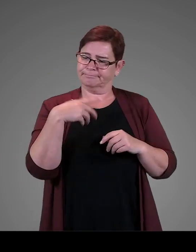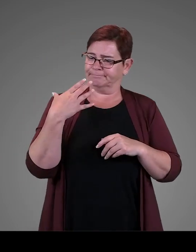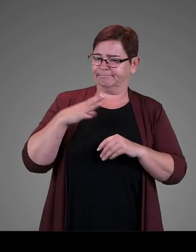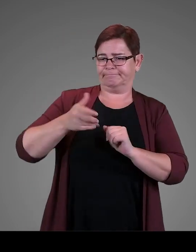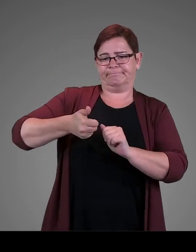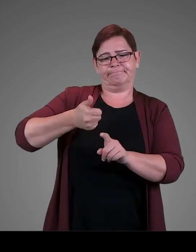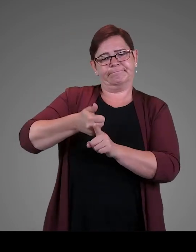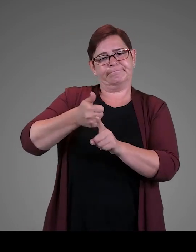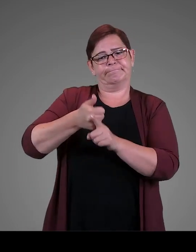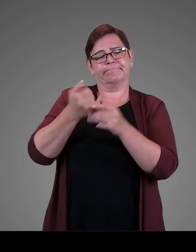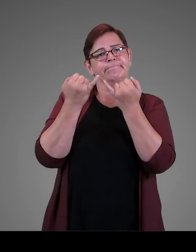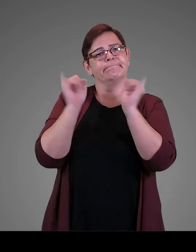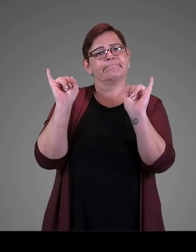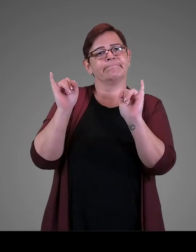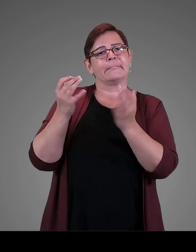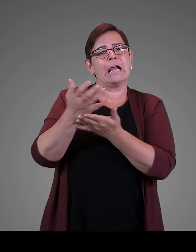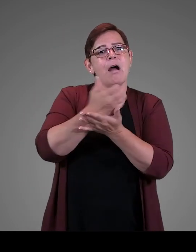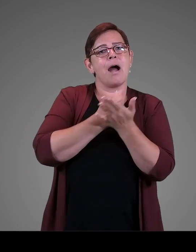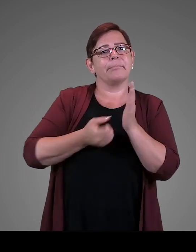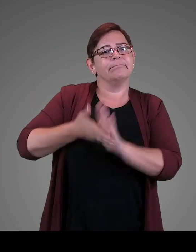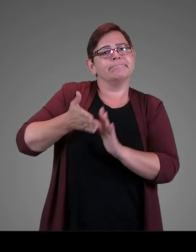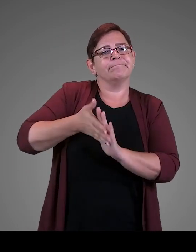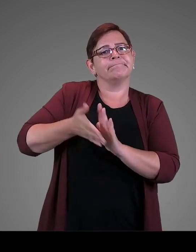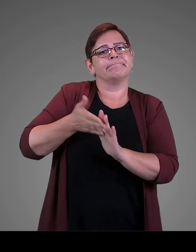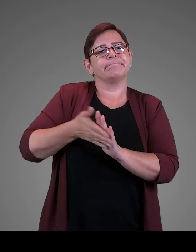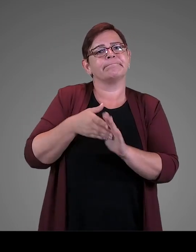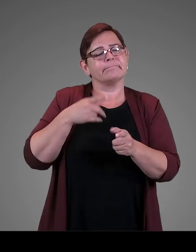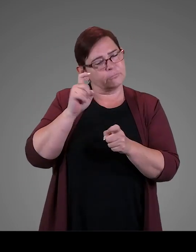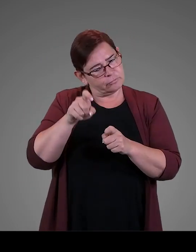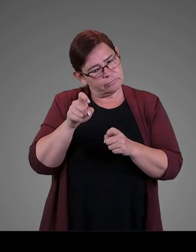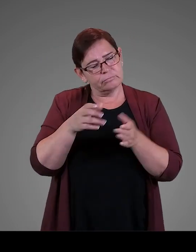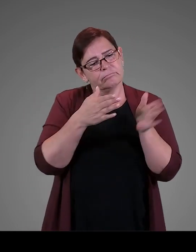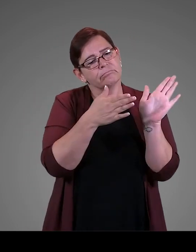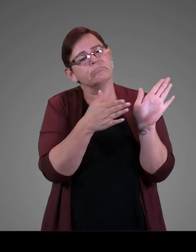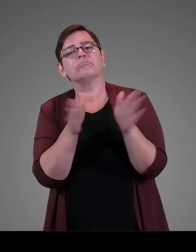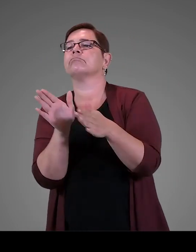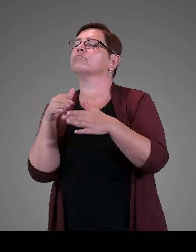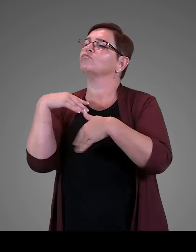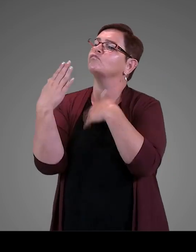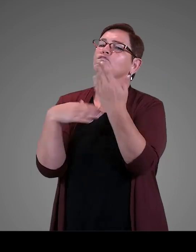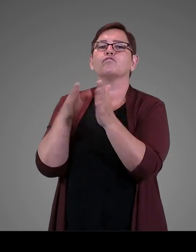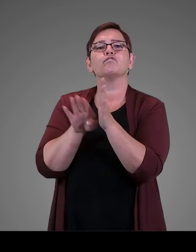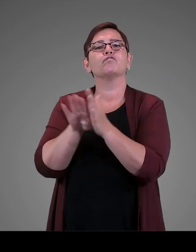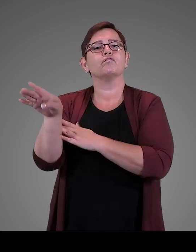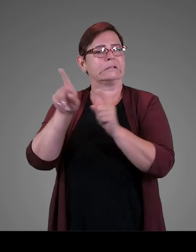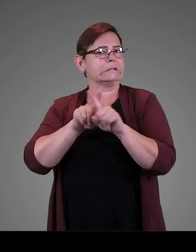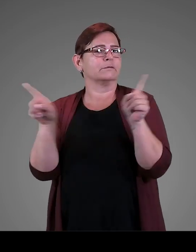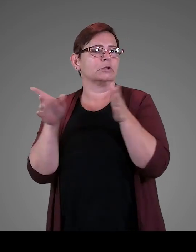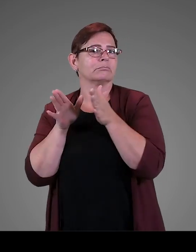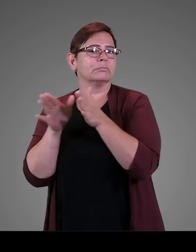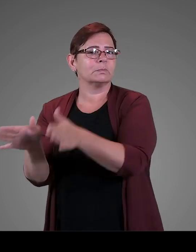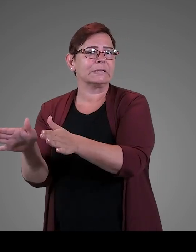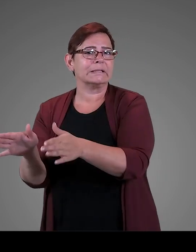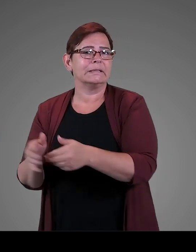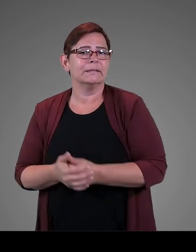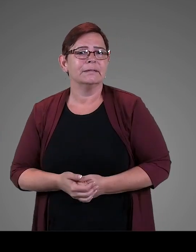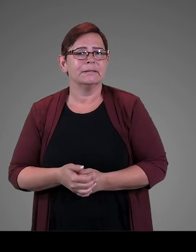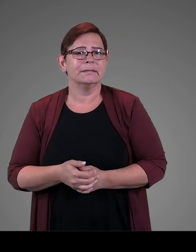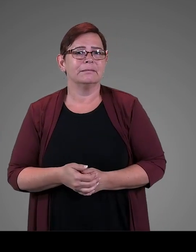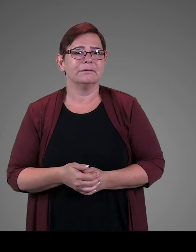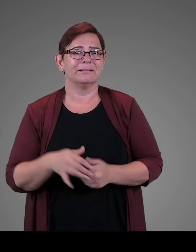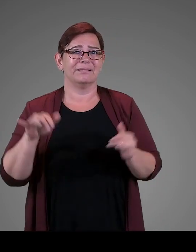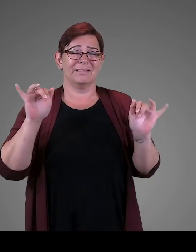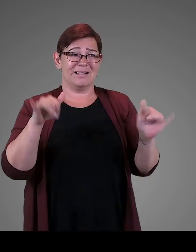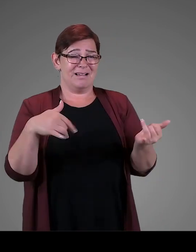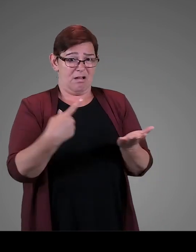seraient générer des revenus autonomes ou de vouloir procéder d'autres façons, ben c'est l'argument qu'on nous